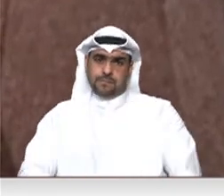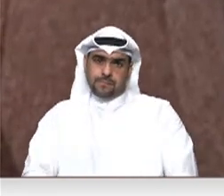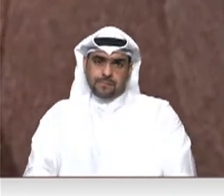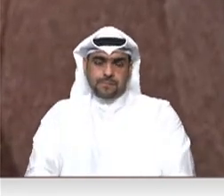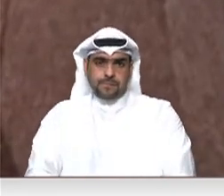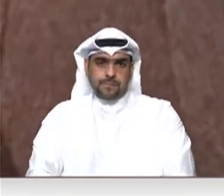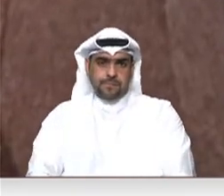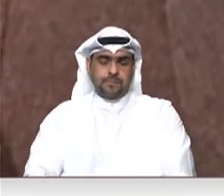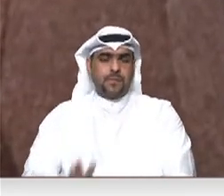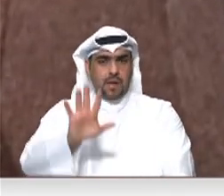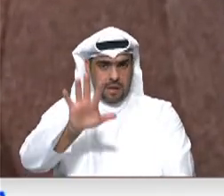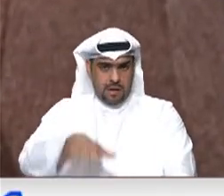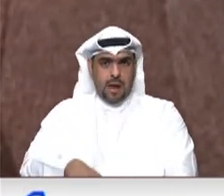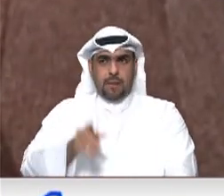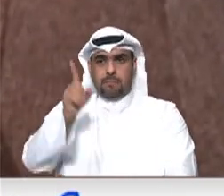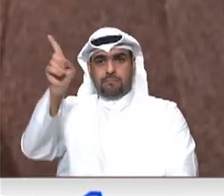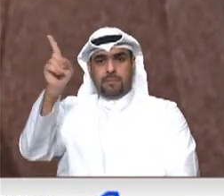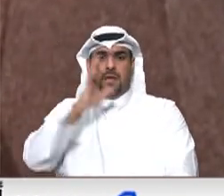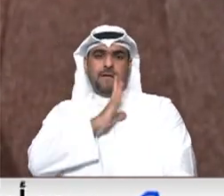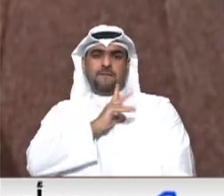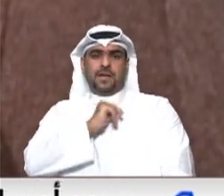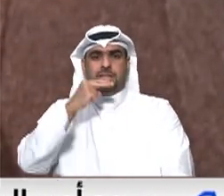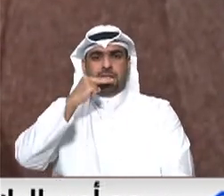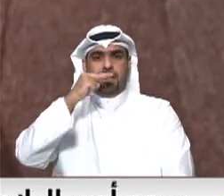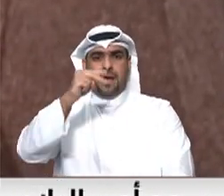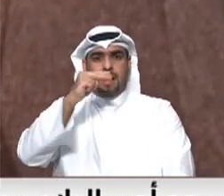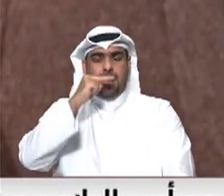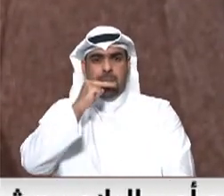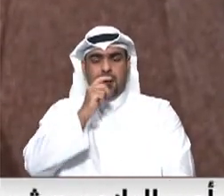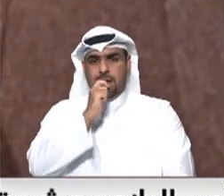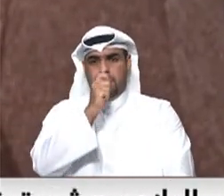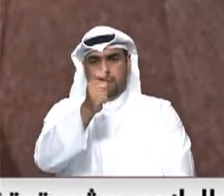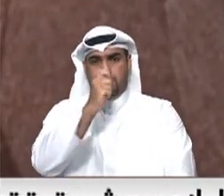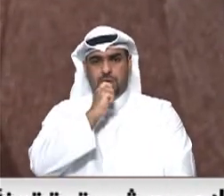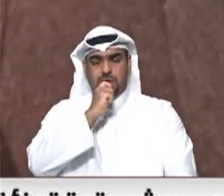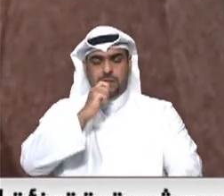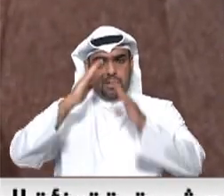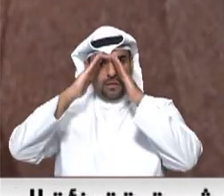المستوطنين. نعم، من رام الله مراسل تلفزيون دولة الكويت هناك الزميل فالح نصير، كل الشكر والتقدير لك.